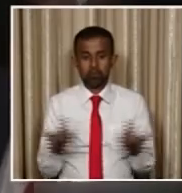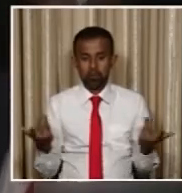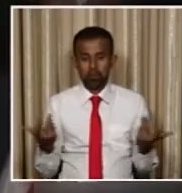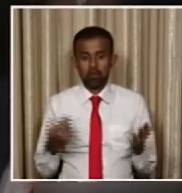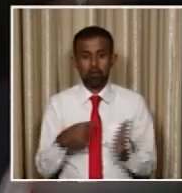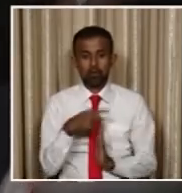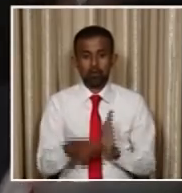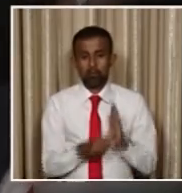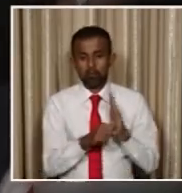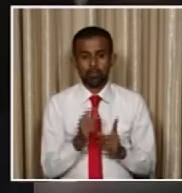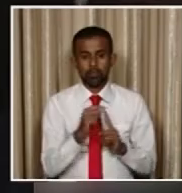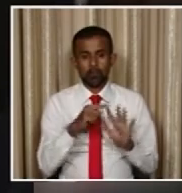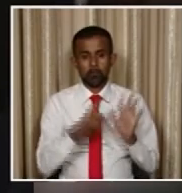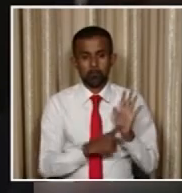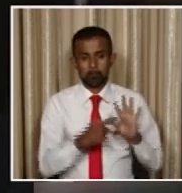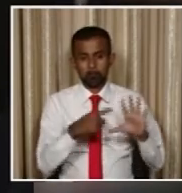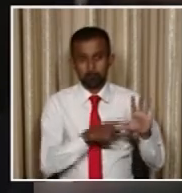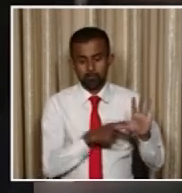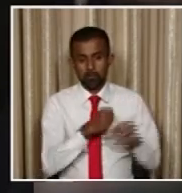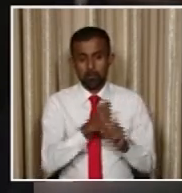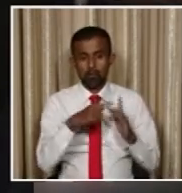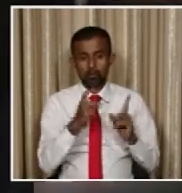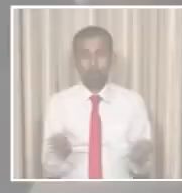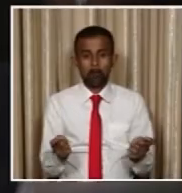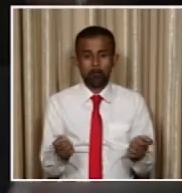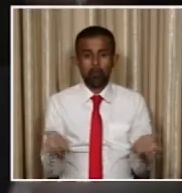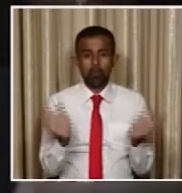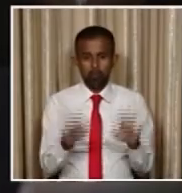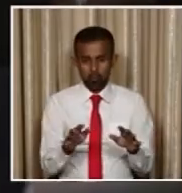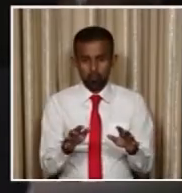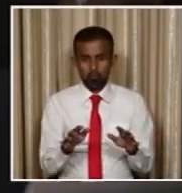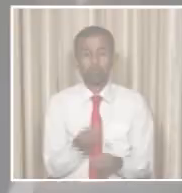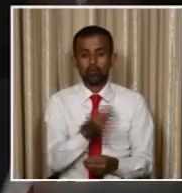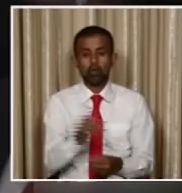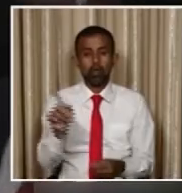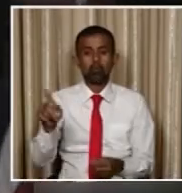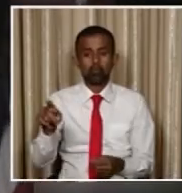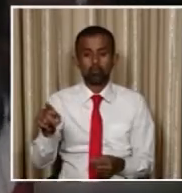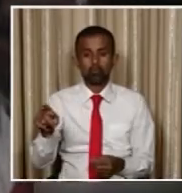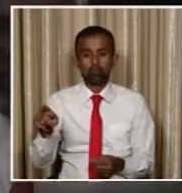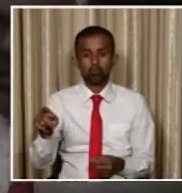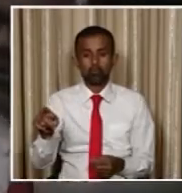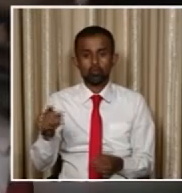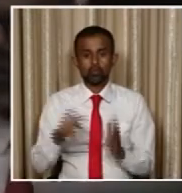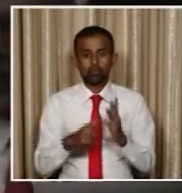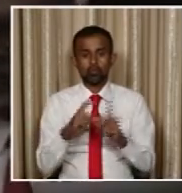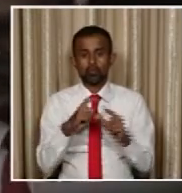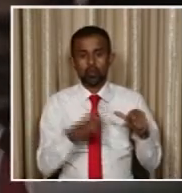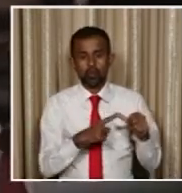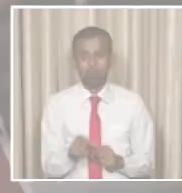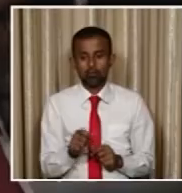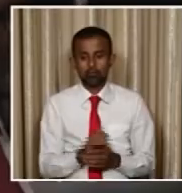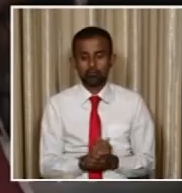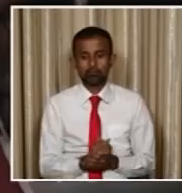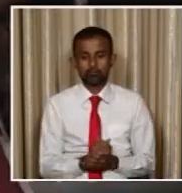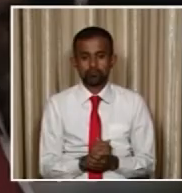රට මෙතනට පත් කරලා තින්නේ මේගොල්ලෝ පෑලිය ගොඩ වෙළඳ සංකීර්ණේ හඩ දුන්නේ කවුද කවුද එතකොට ඉන්නේ යුඩී එකේ රාජ්‍ය